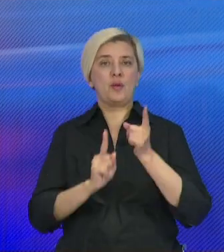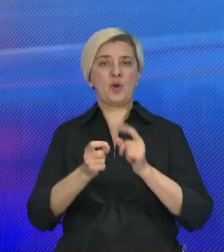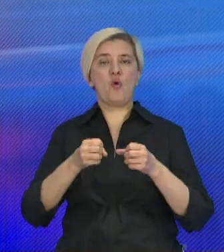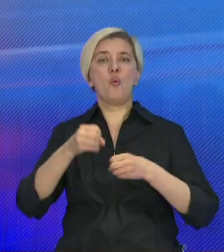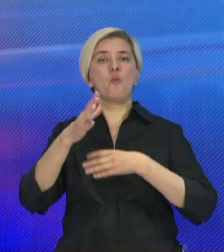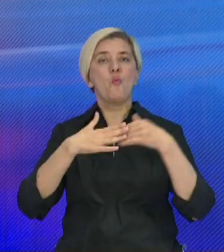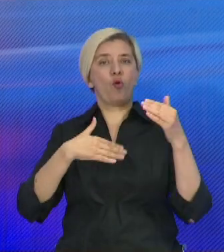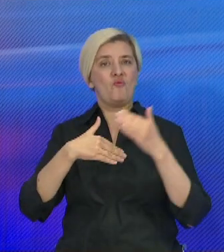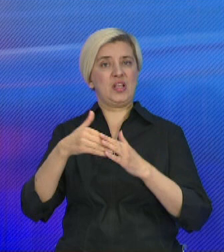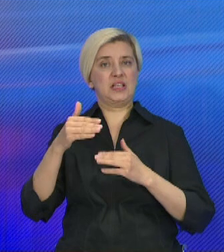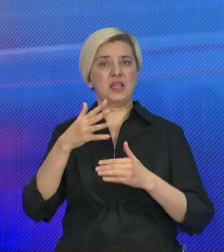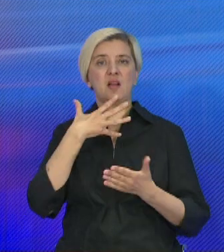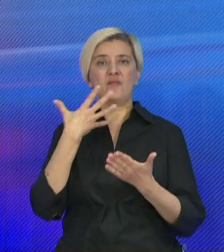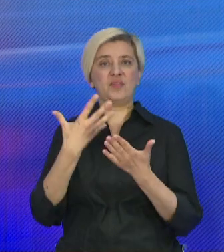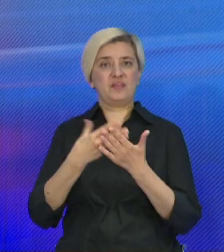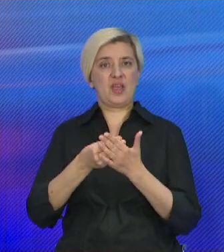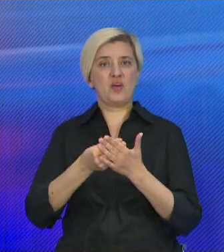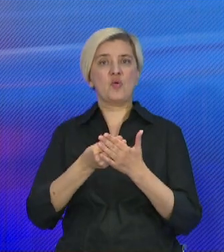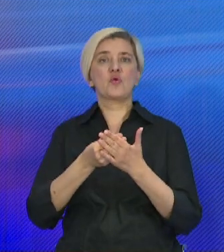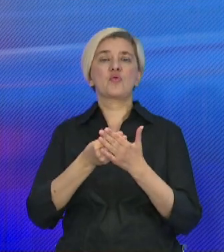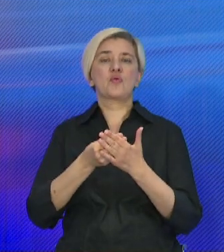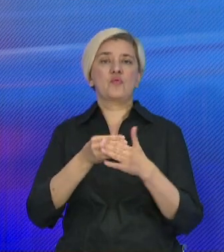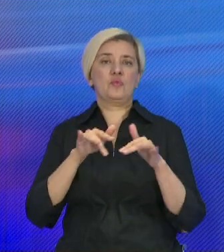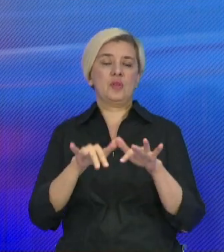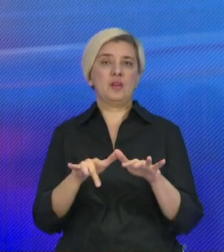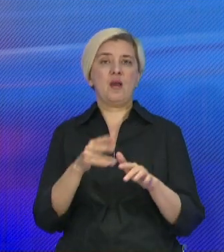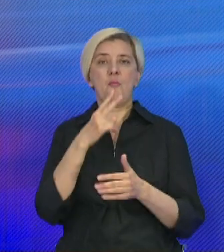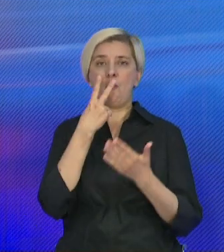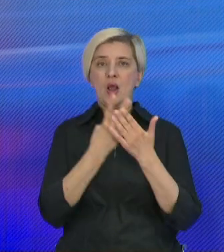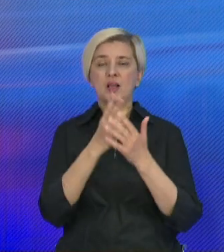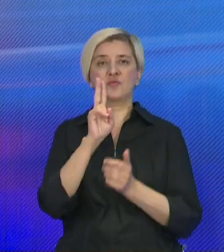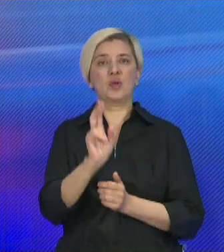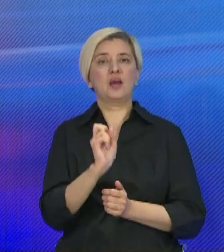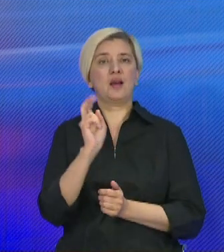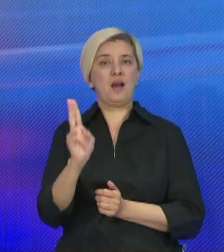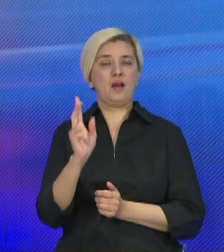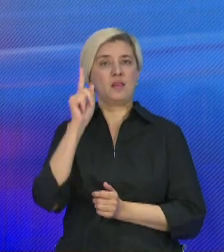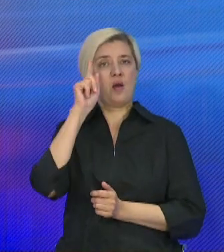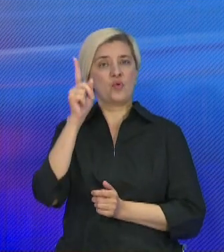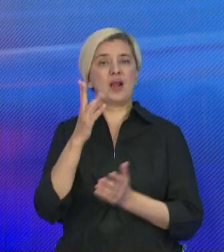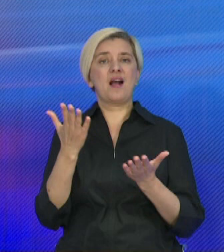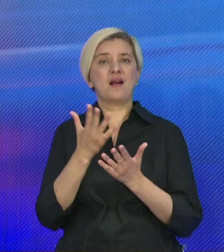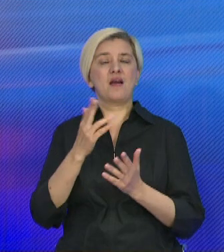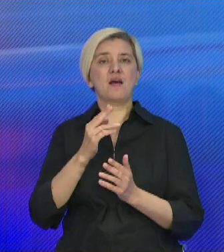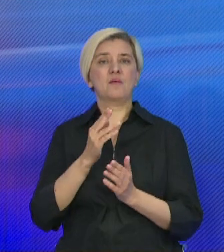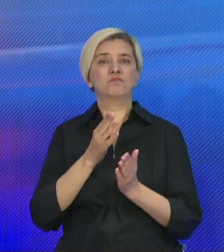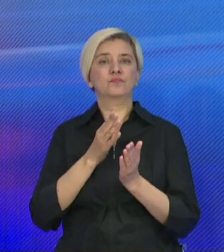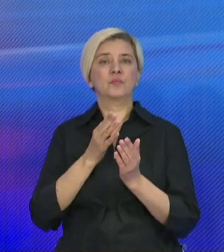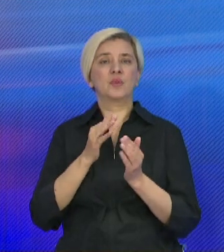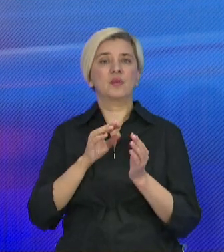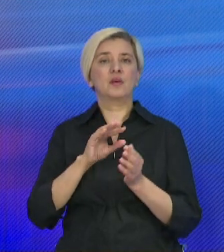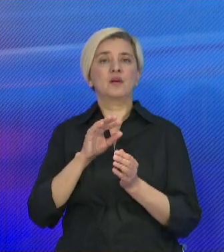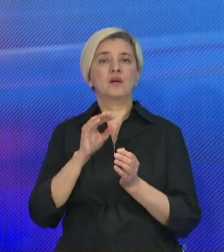профессионалов своей справы. Они показывают, как на уроках, какая концентрация внимания, как